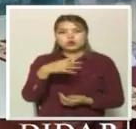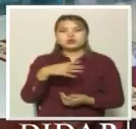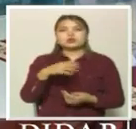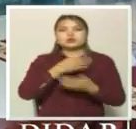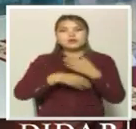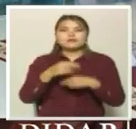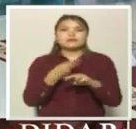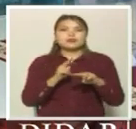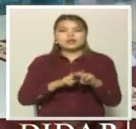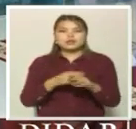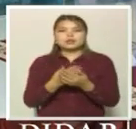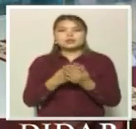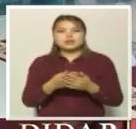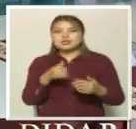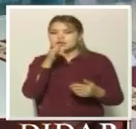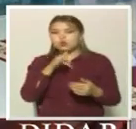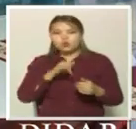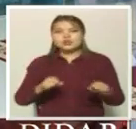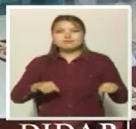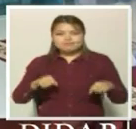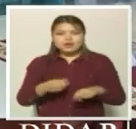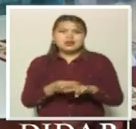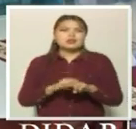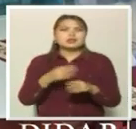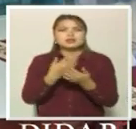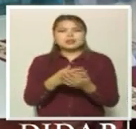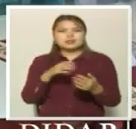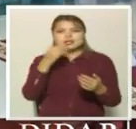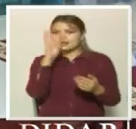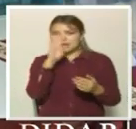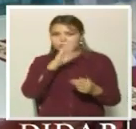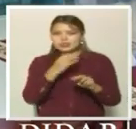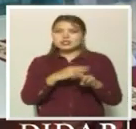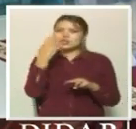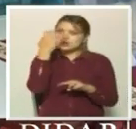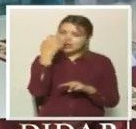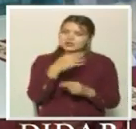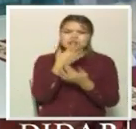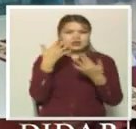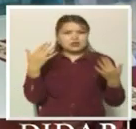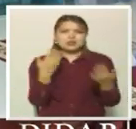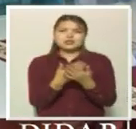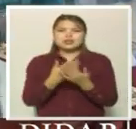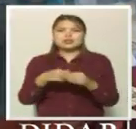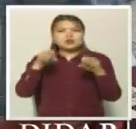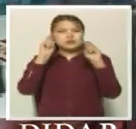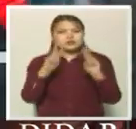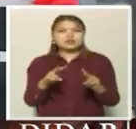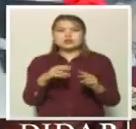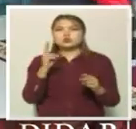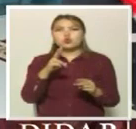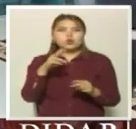5 имеют проблемы опорно-двигательной системы один слабослышащий и три слабовидящих есть специальные приспособления для